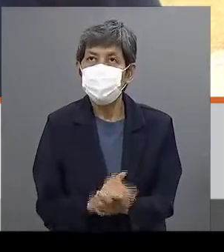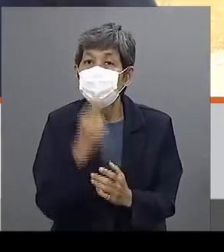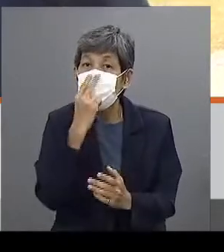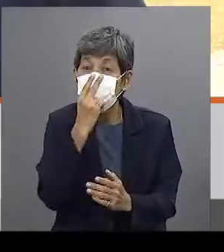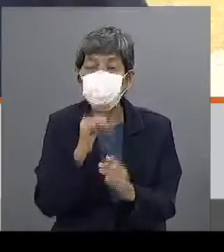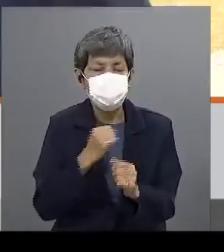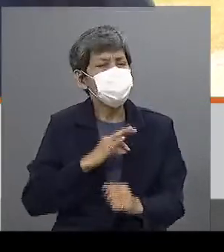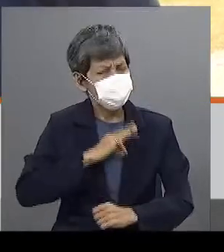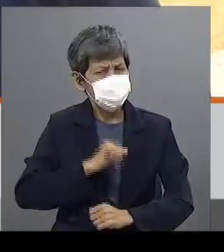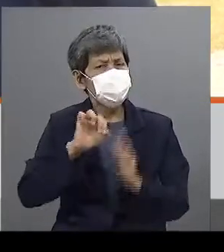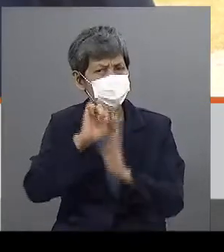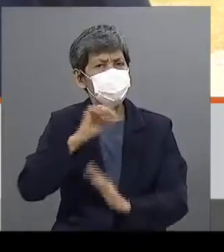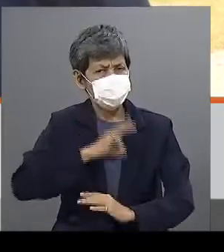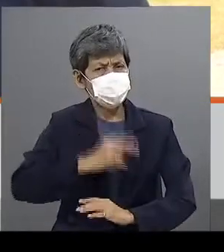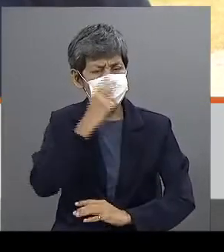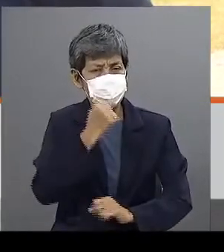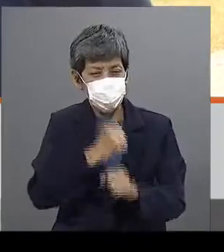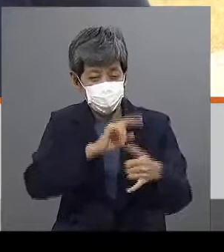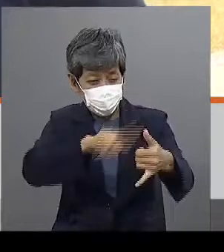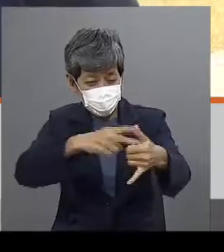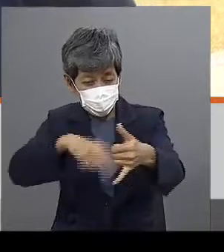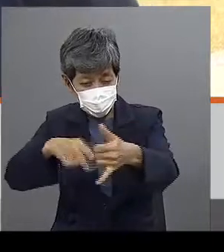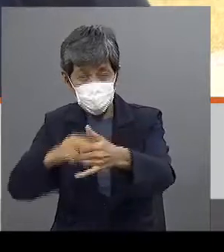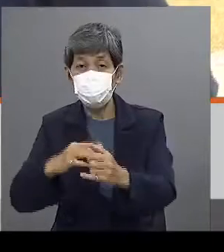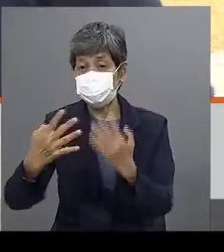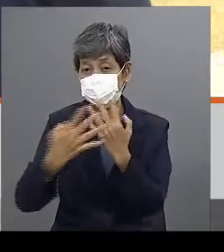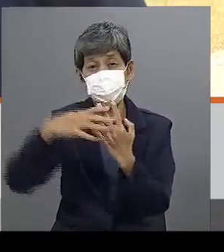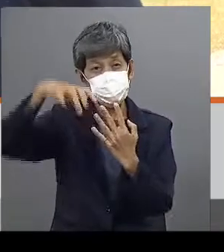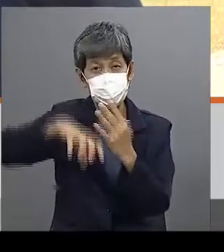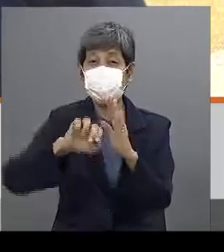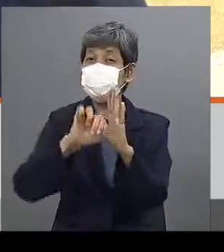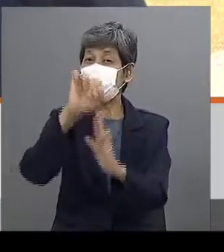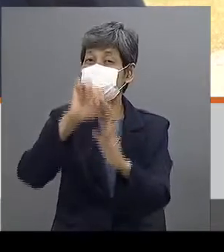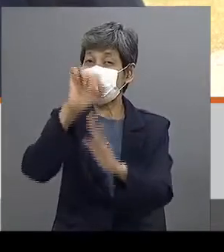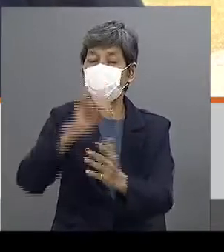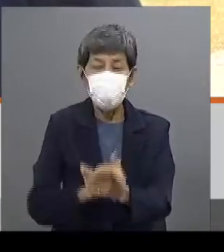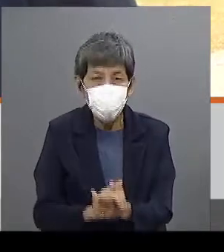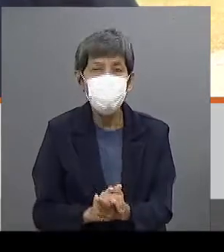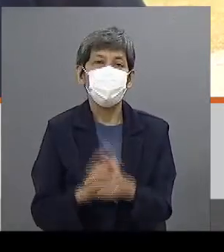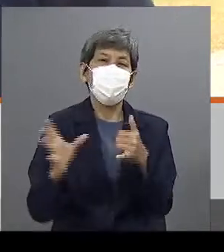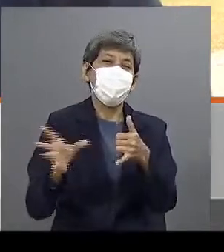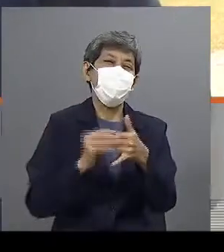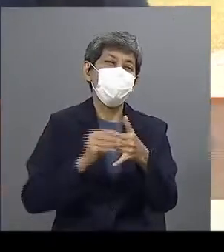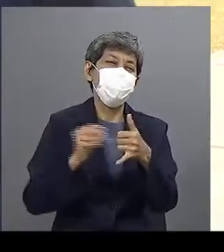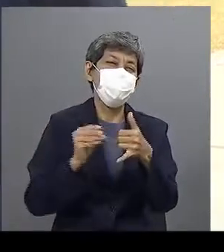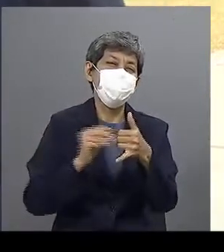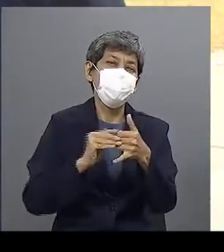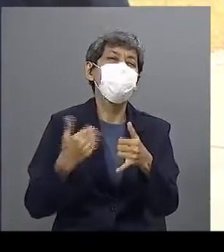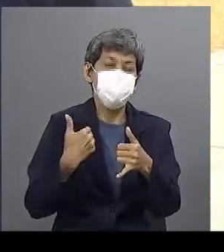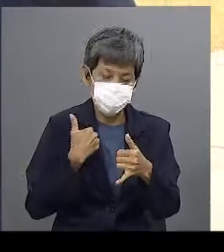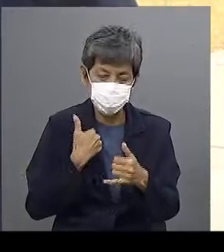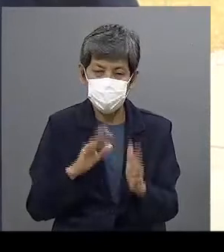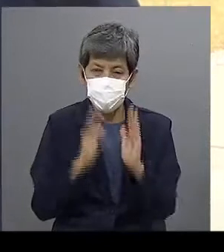ขึ้นแต่จากการคัดกรองเชิงรุกในเรือนจำกลางจังหวัดเชียงใหม่นั้นกลับพบผู้ติดเชื้อโควิช 19สะสมแล้วเกือบ 4,000